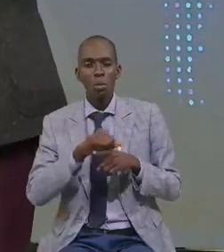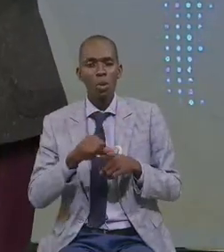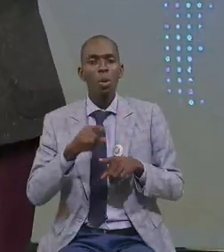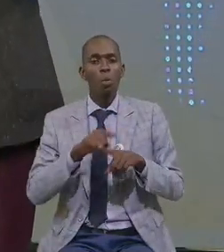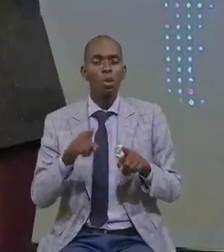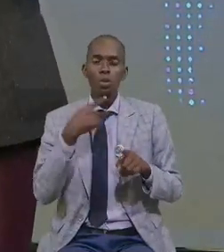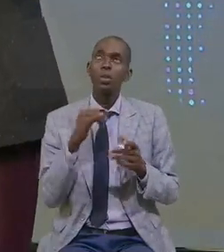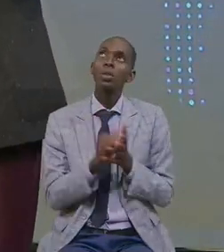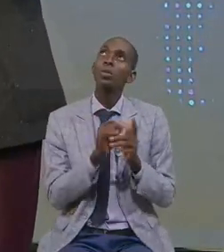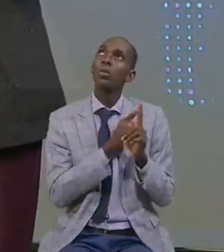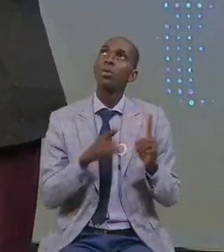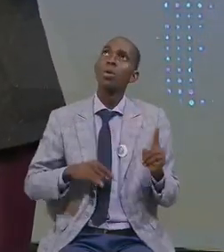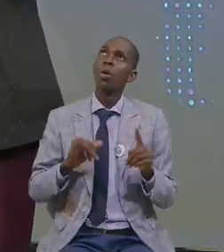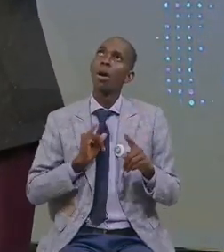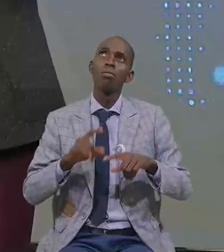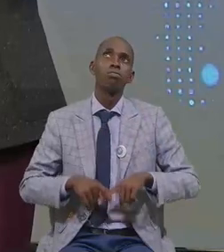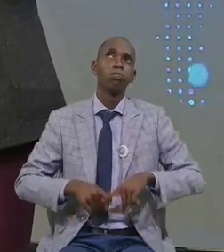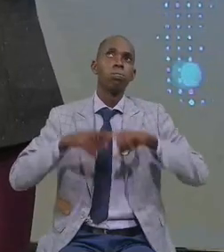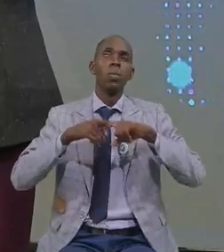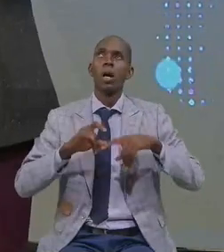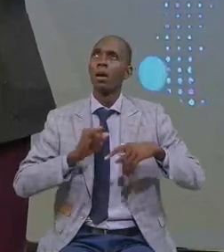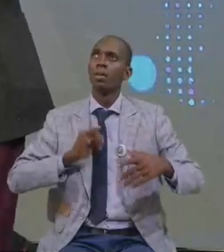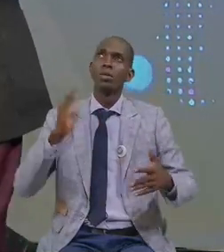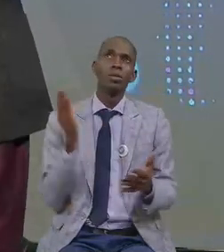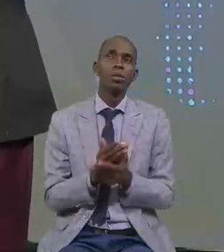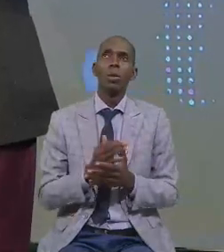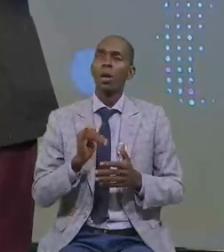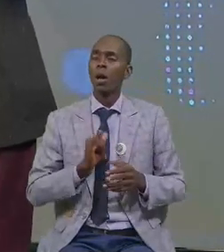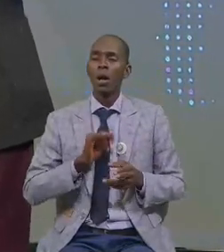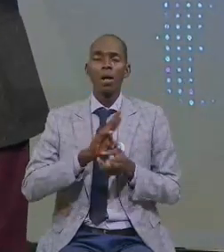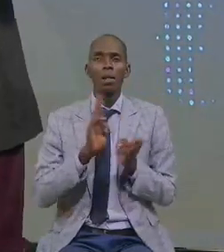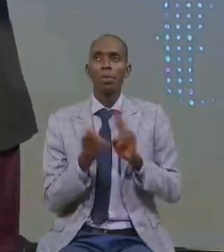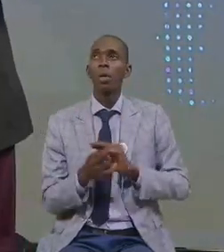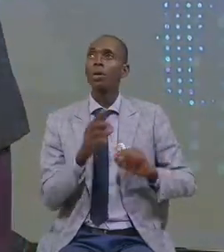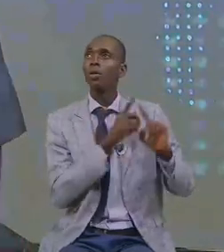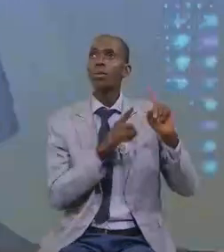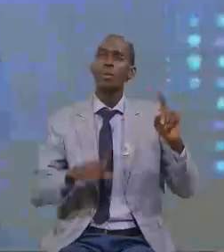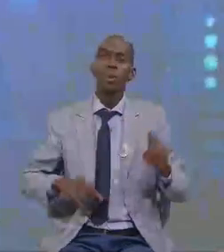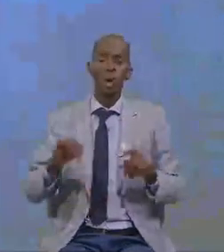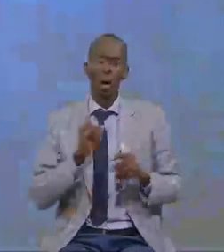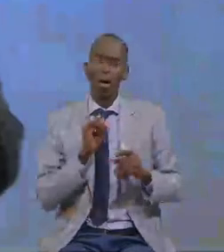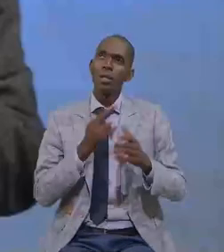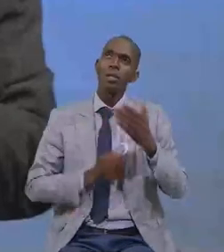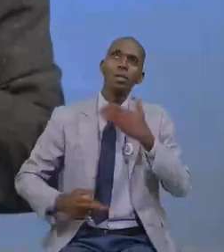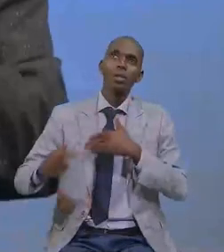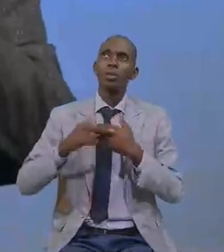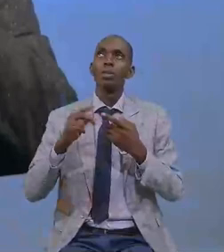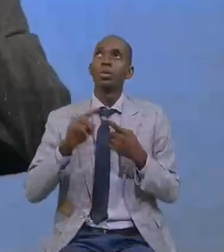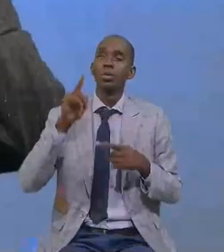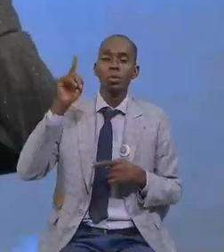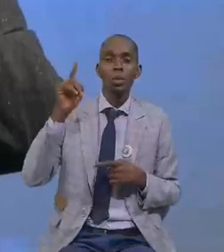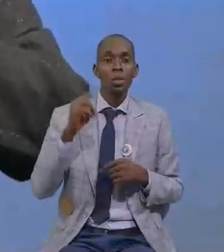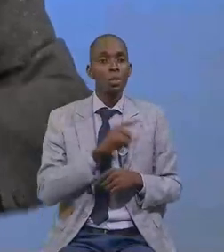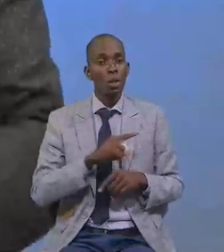Tu dis, Seigneur, je m'abandonne. Seigneur, je cède. Seigneur, je me repens. Seigneur, je reviens à toi.